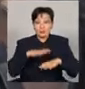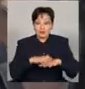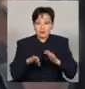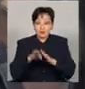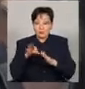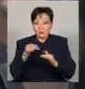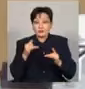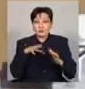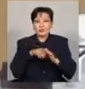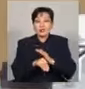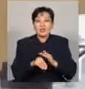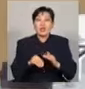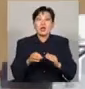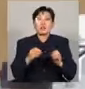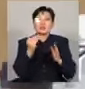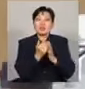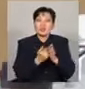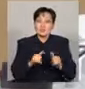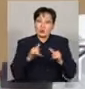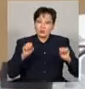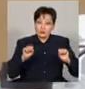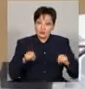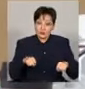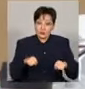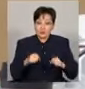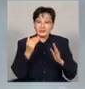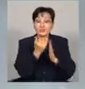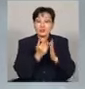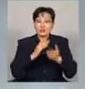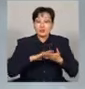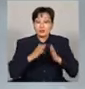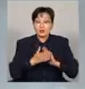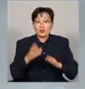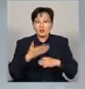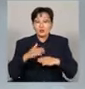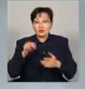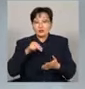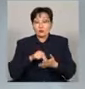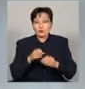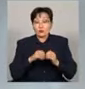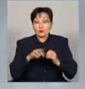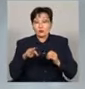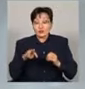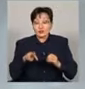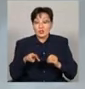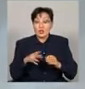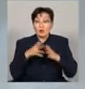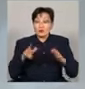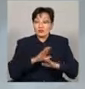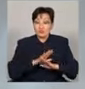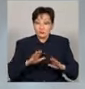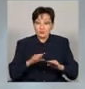анықталған. Олардың қатары әлі де кеңеюі мүмкін. Айта кетейік, бағдарлама шарты бойынша несе сомасы 10 миллион теңгеден аспау